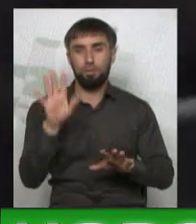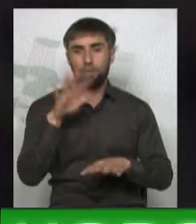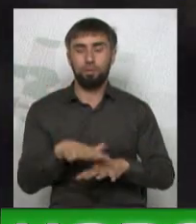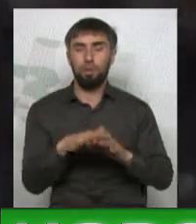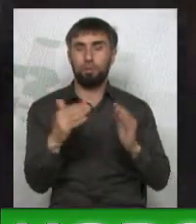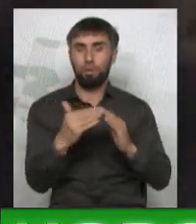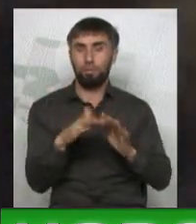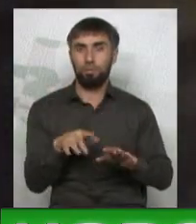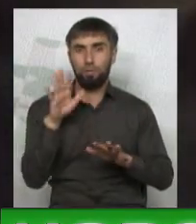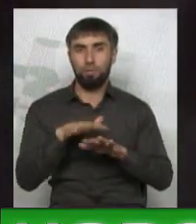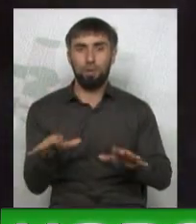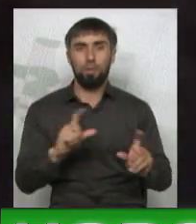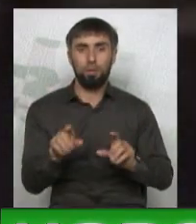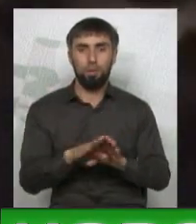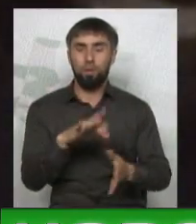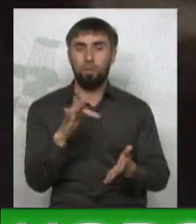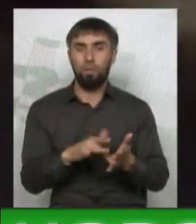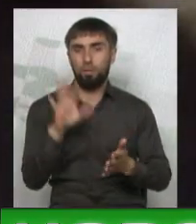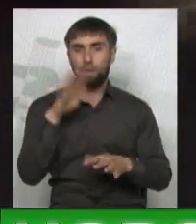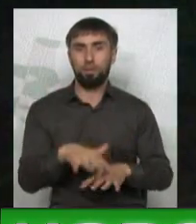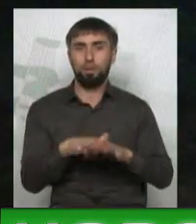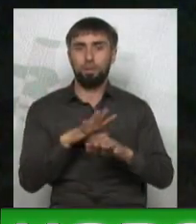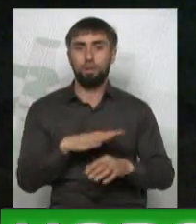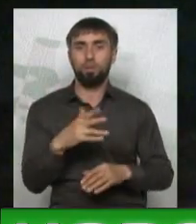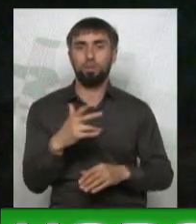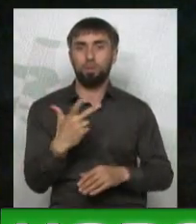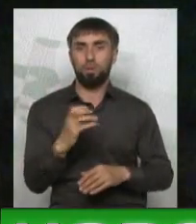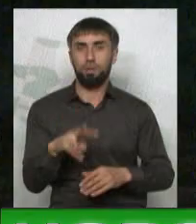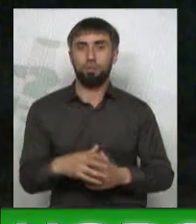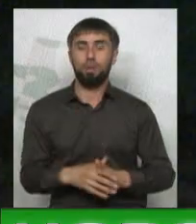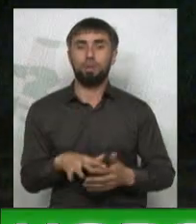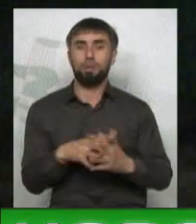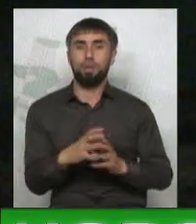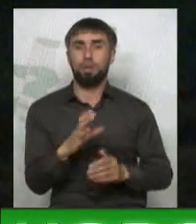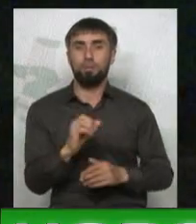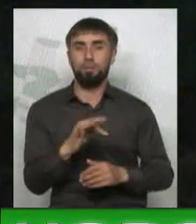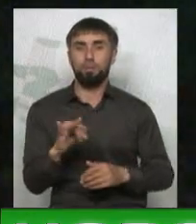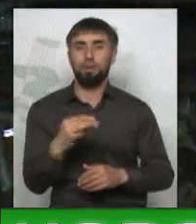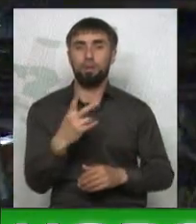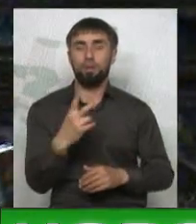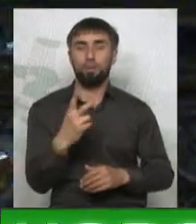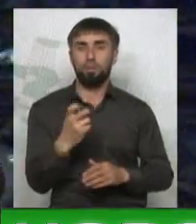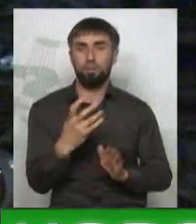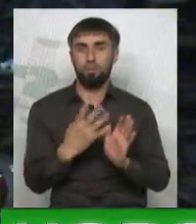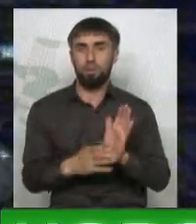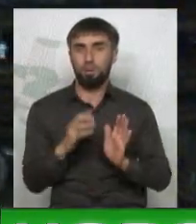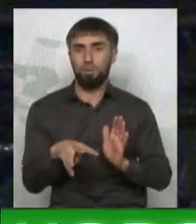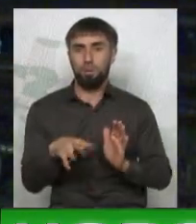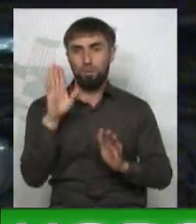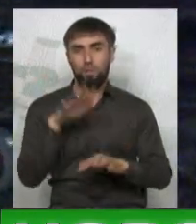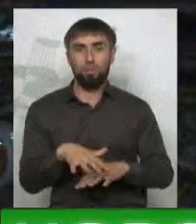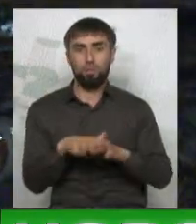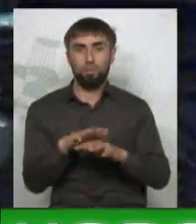частные дома и магазины. В городе уровень воды поднялся до 300 сантиметров. В селении Барсуки до 290 сантиметров. Поток воды